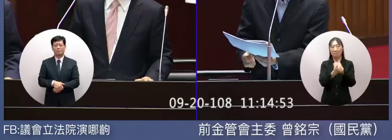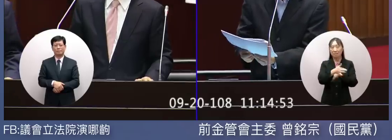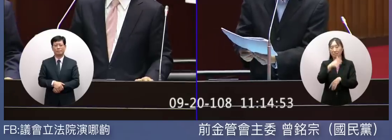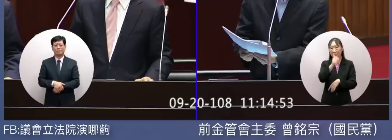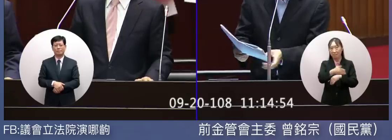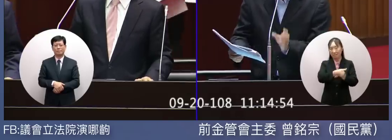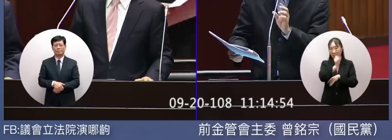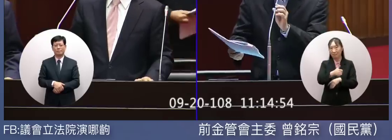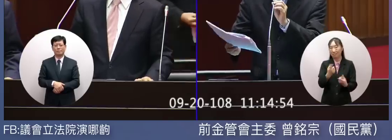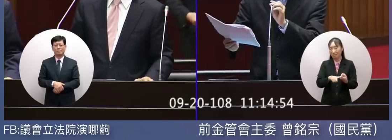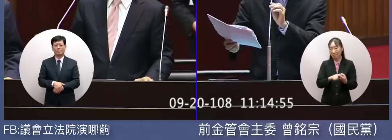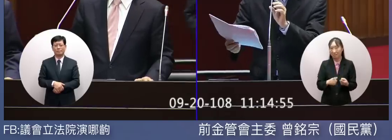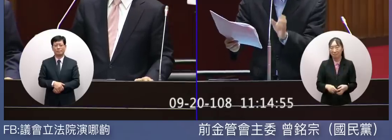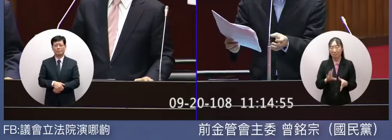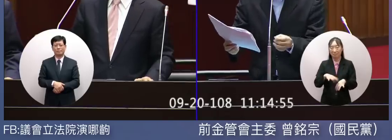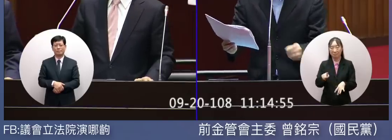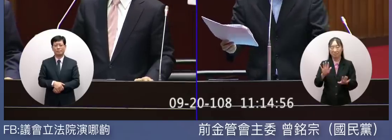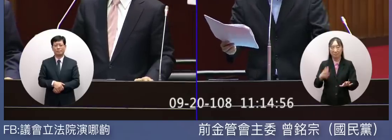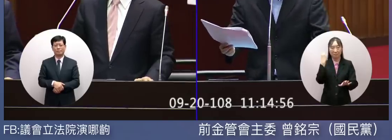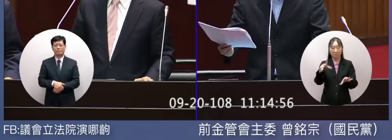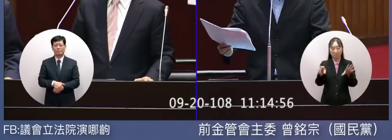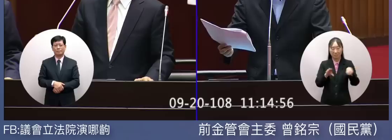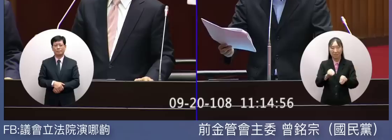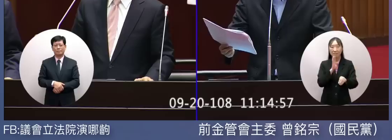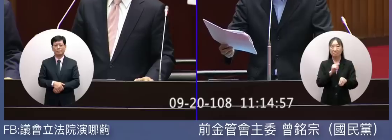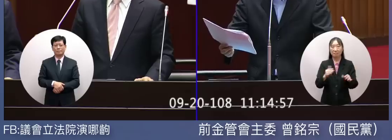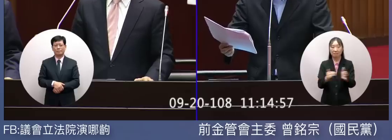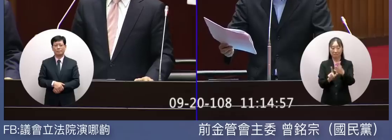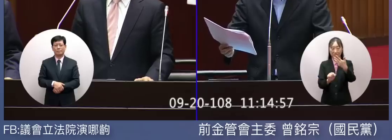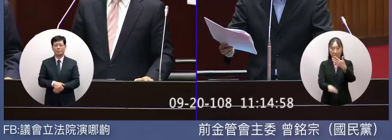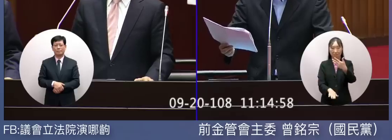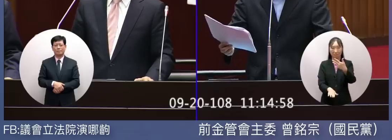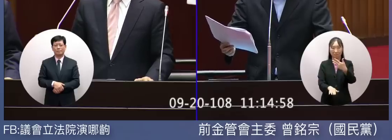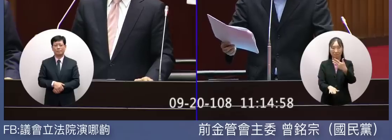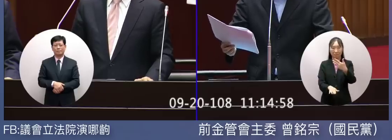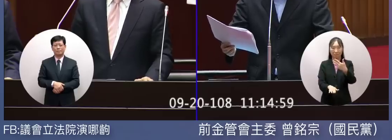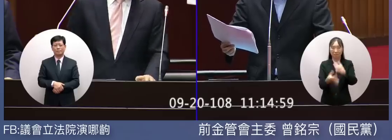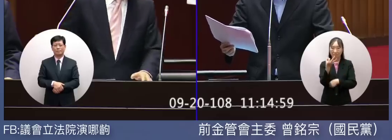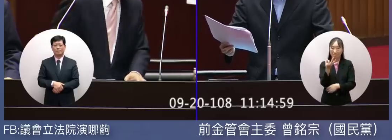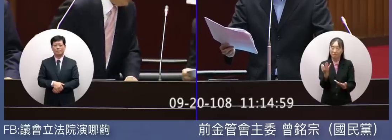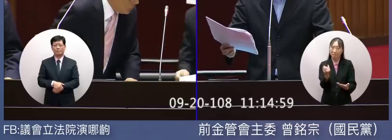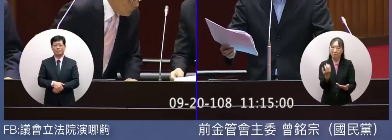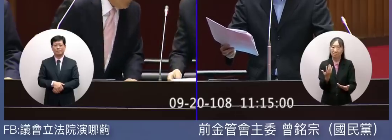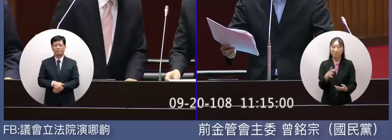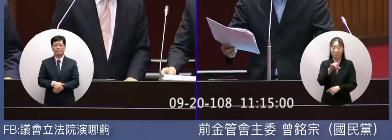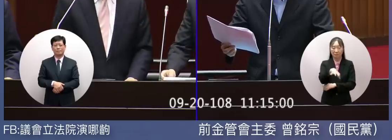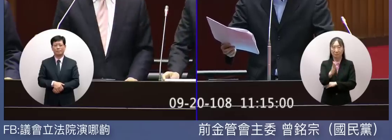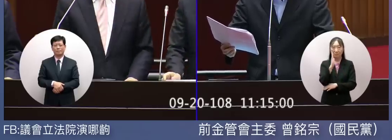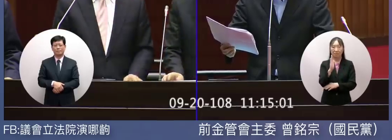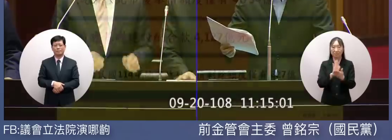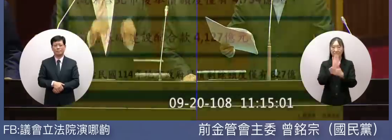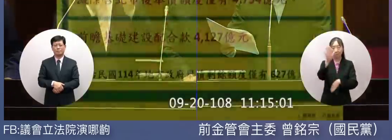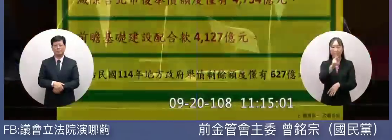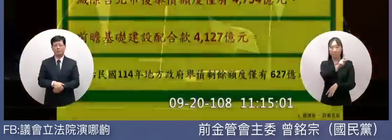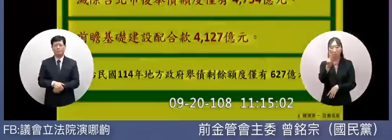县长，这个最新的数字到八月底的额度，地方政府未来